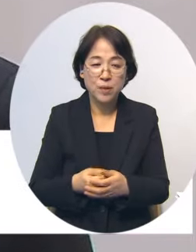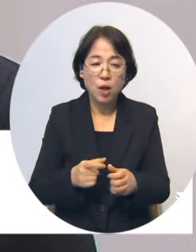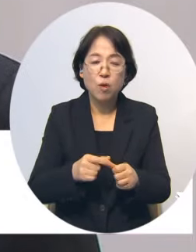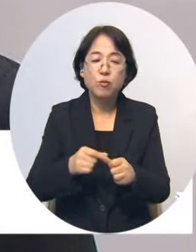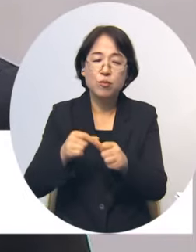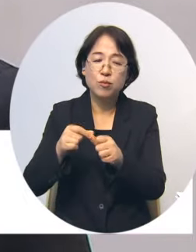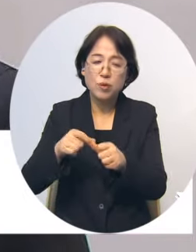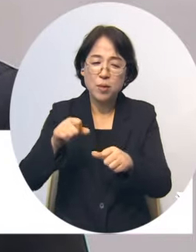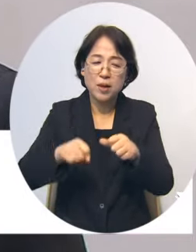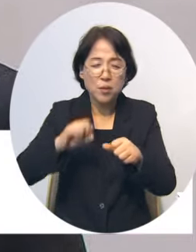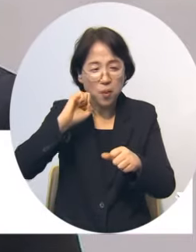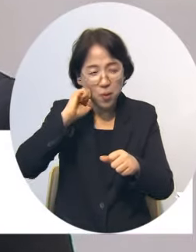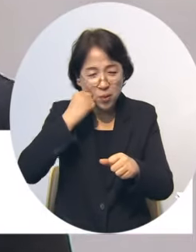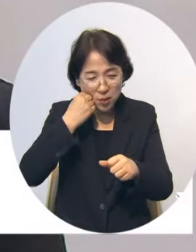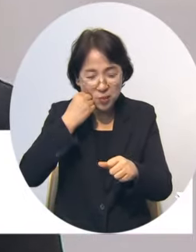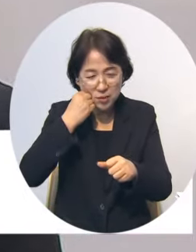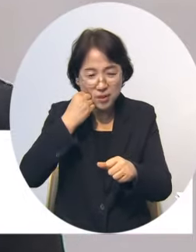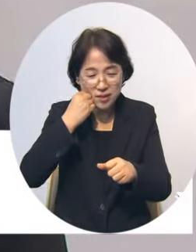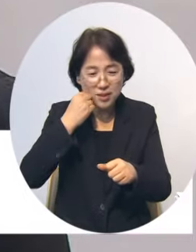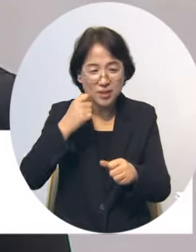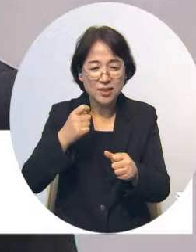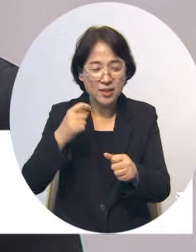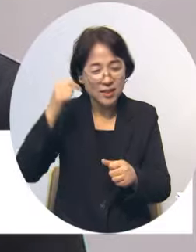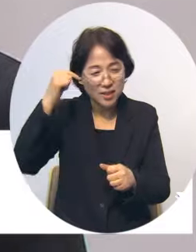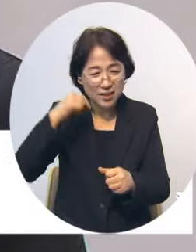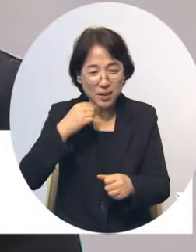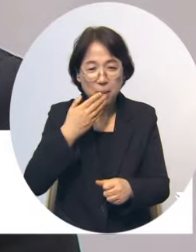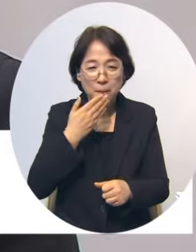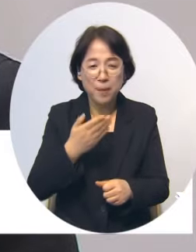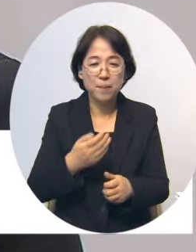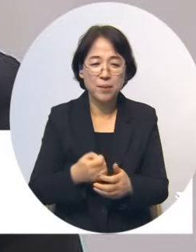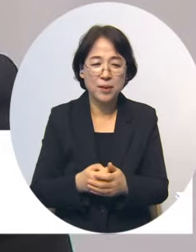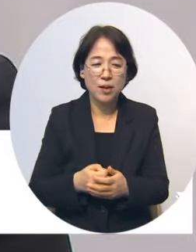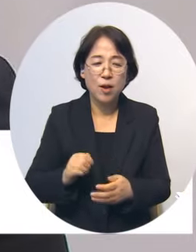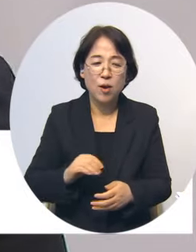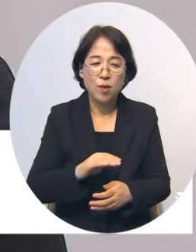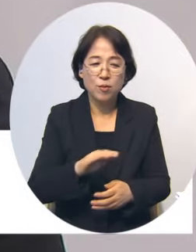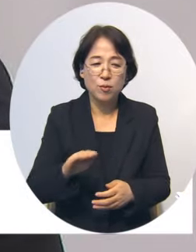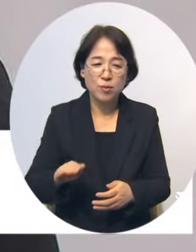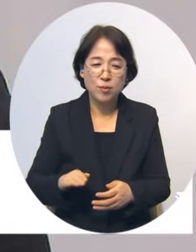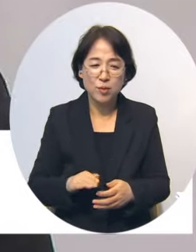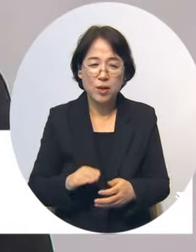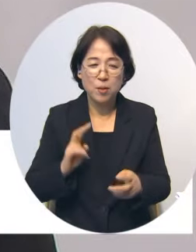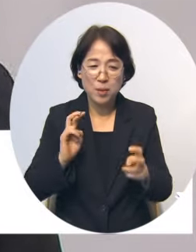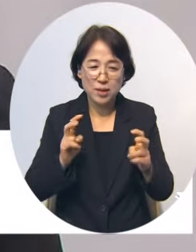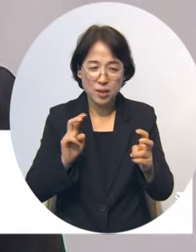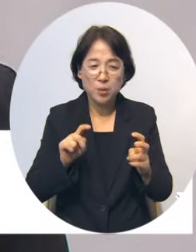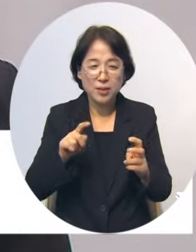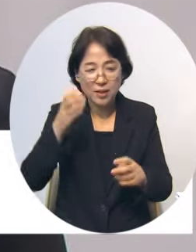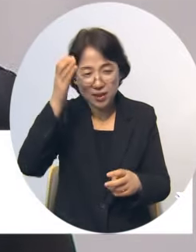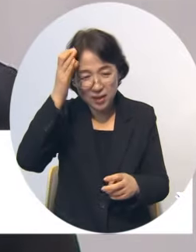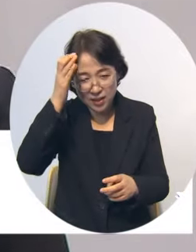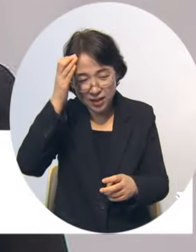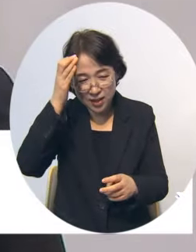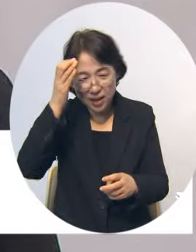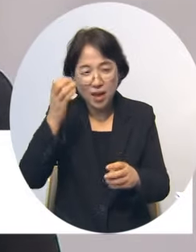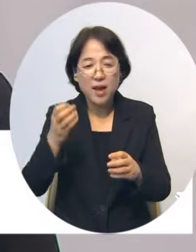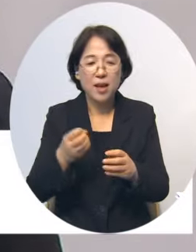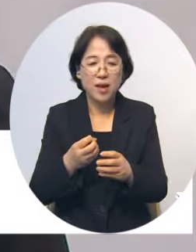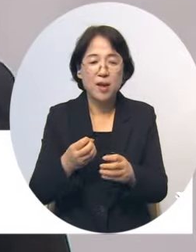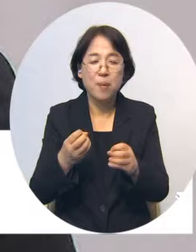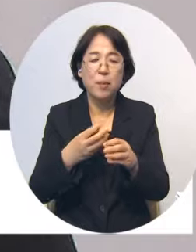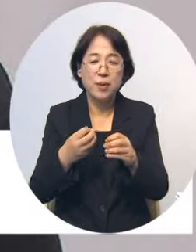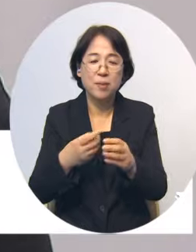활동이 어려운지 한편으로 좀 실감을 할 수 있었고요 저희 기관도 좀 그 기대 부하고자 올해도 좀 많이 채용을